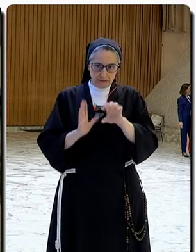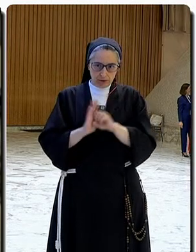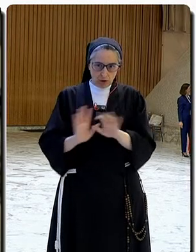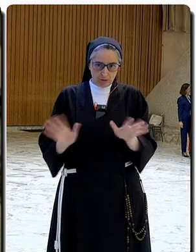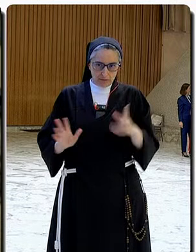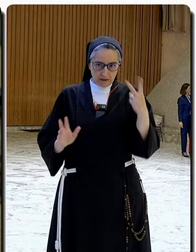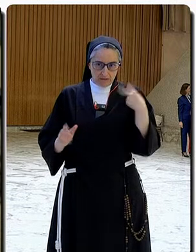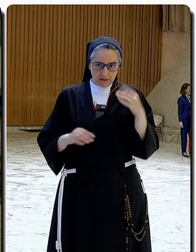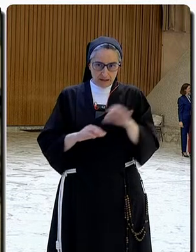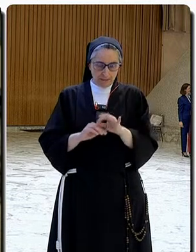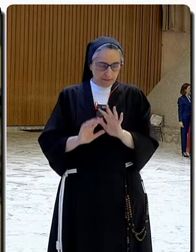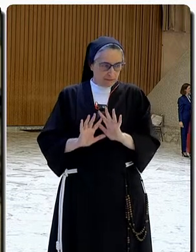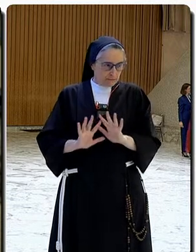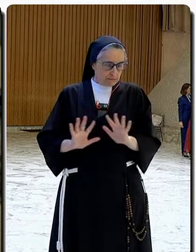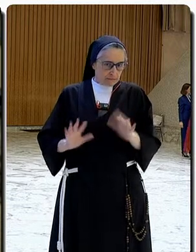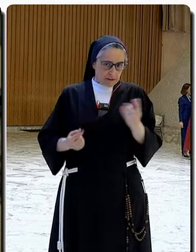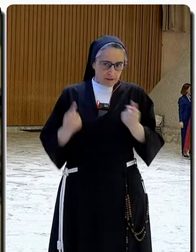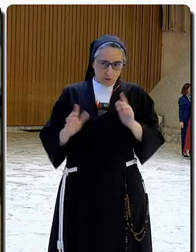vita matrimoniale.